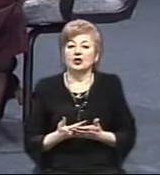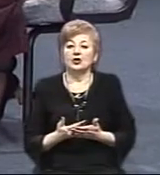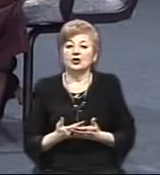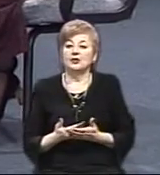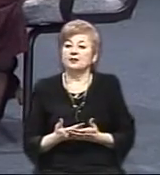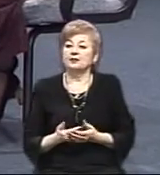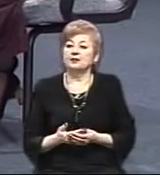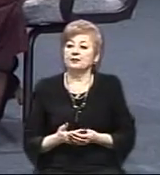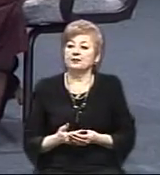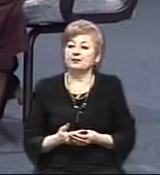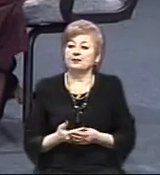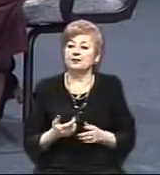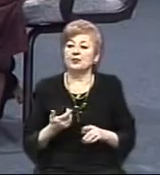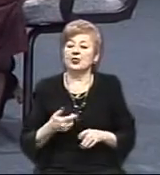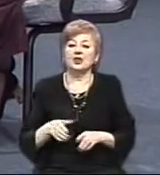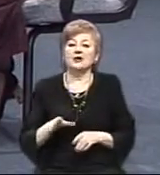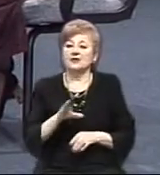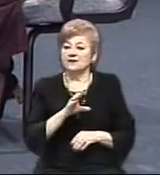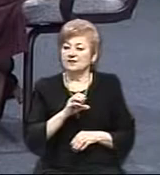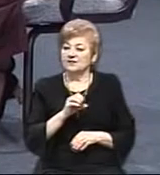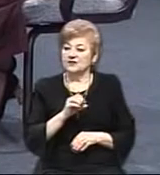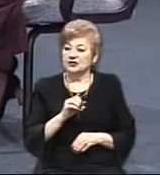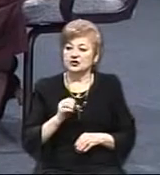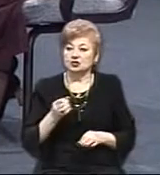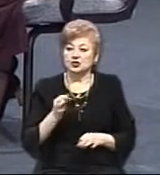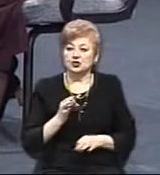все-таки наближаємося? Чи це дуже довгий ще в нас шлях?